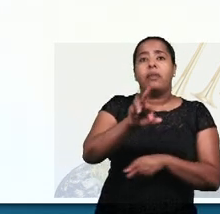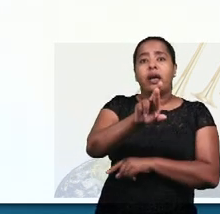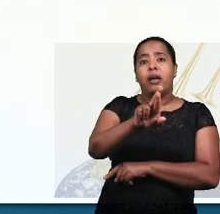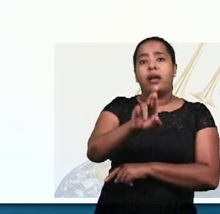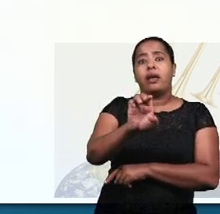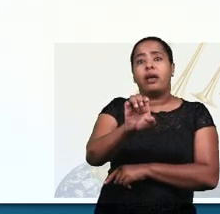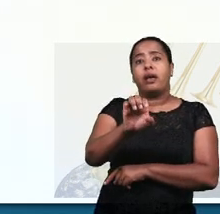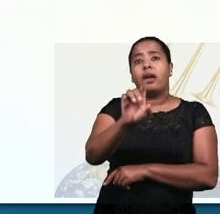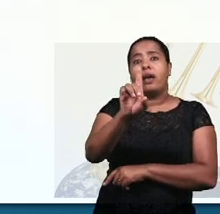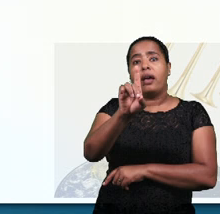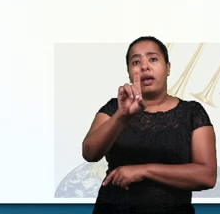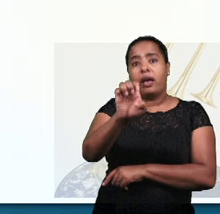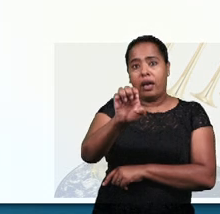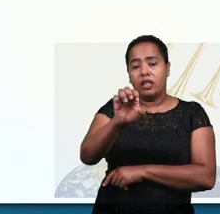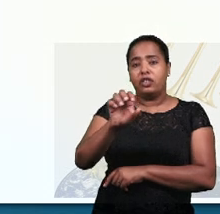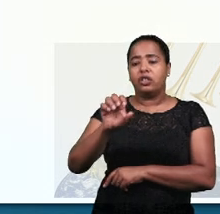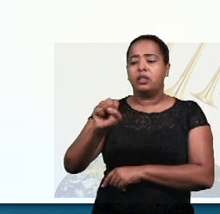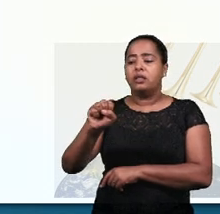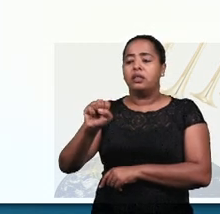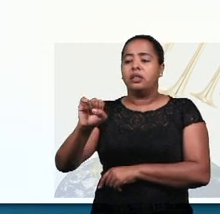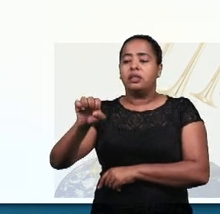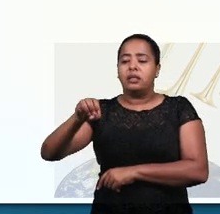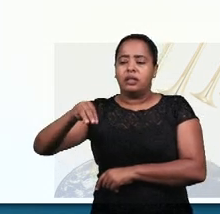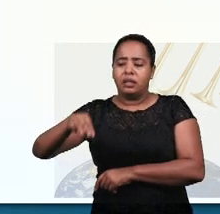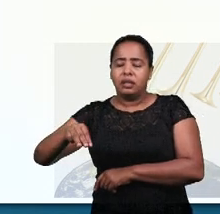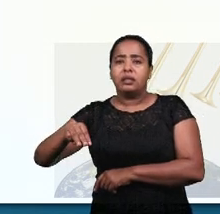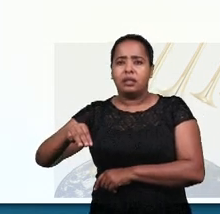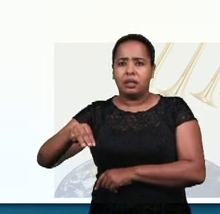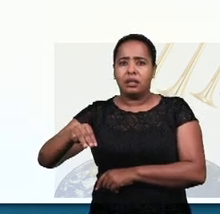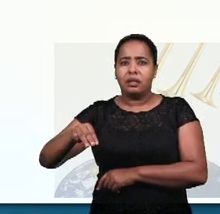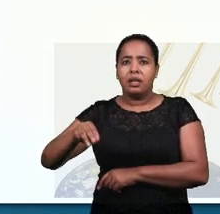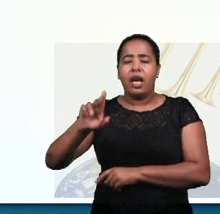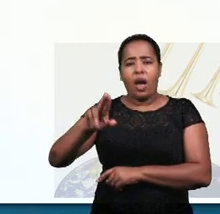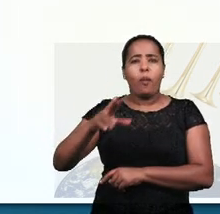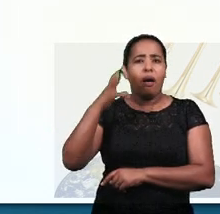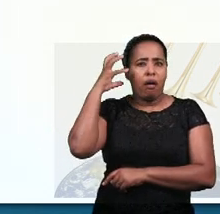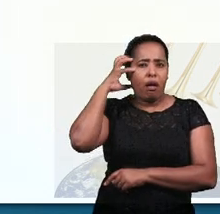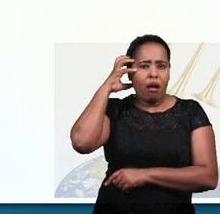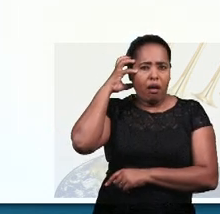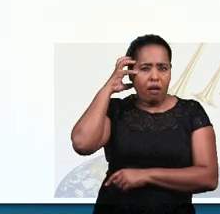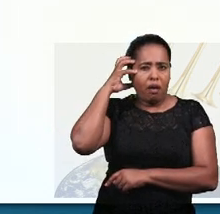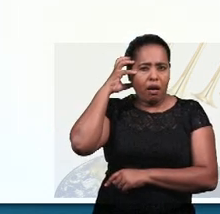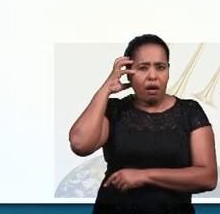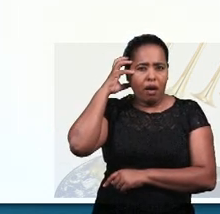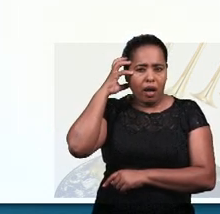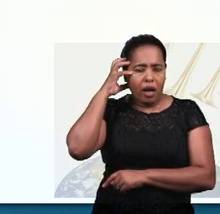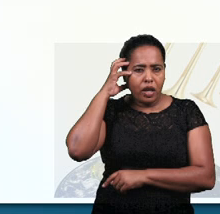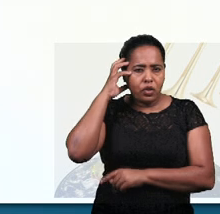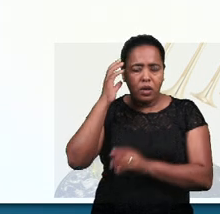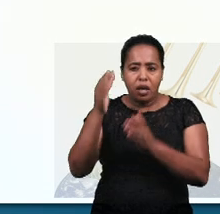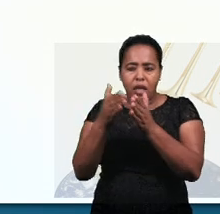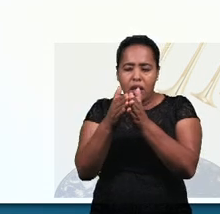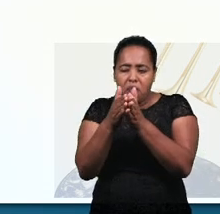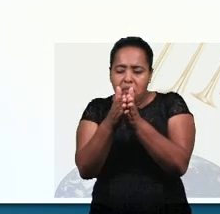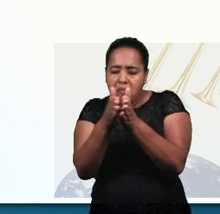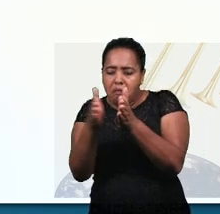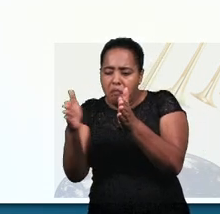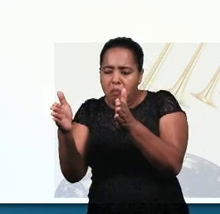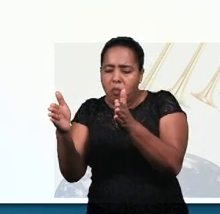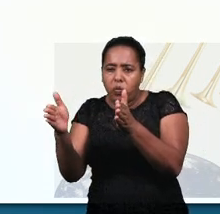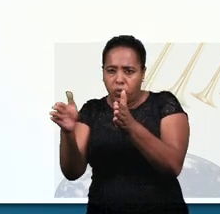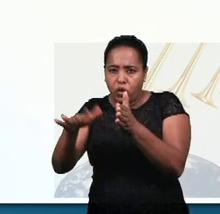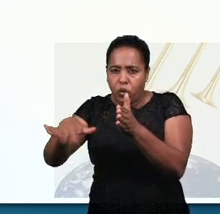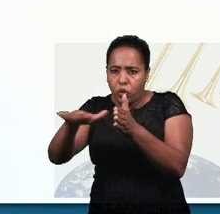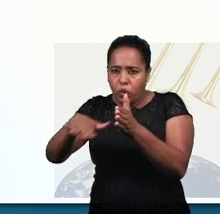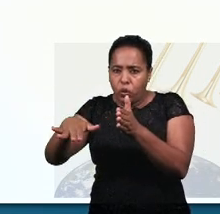SIM, c'est une station de radio qui a la portée, une bonne partie de l'État du Espírito Santo. Nous avons ici,